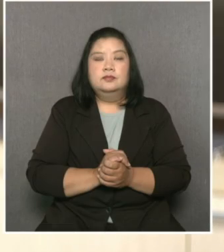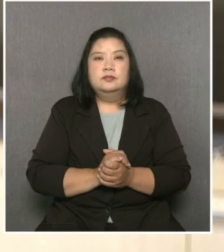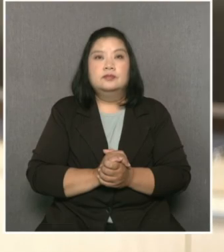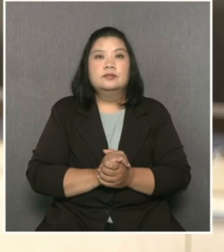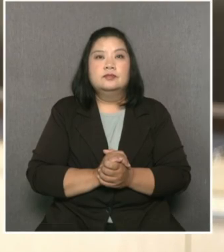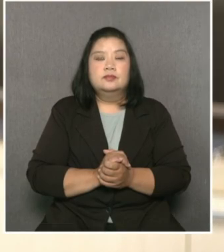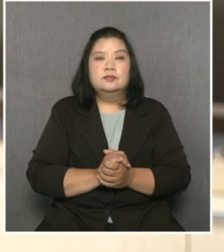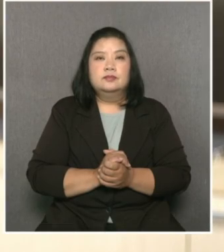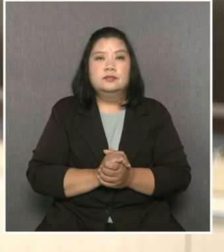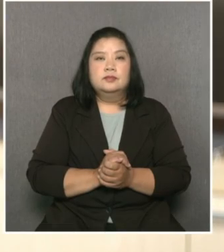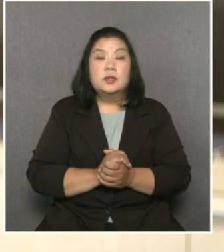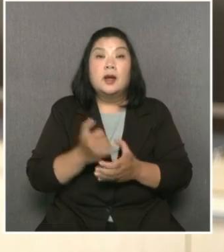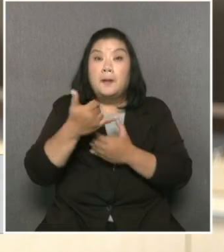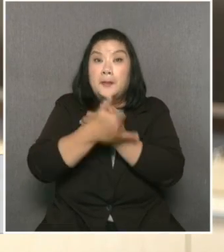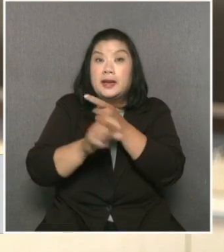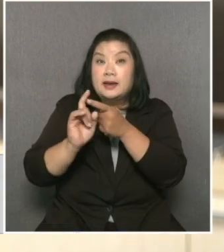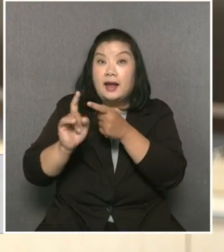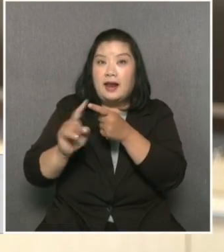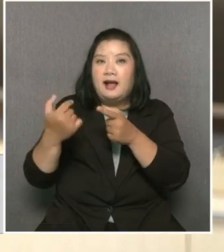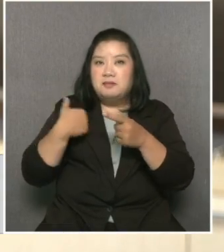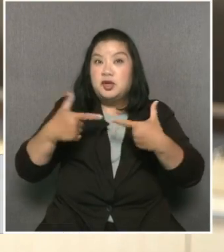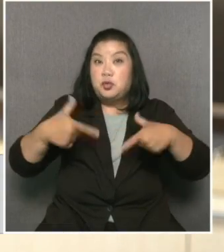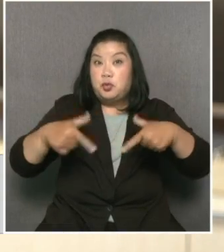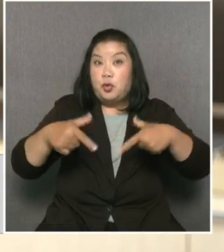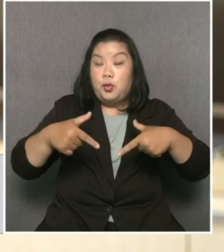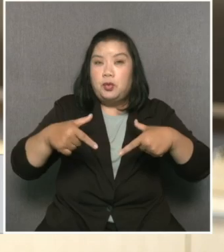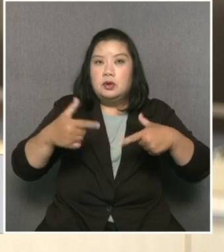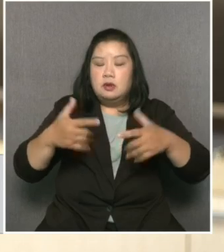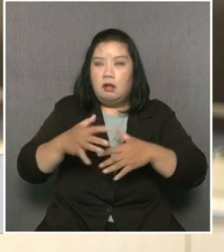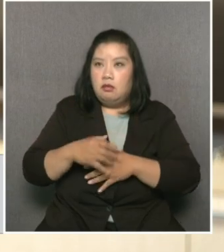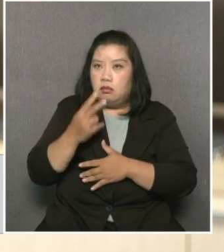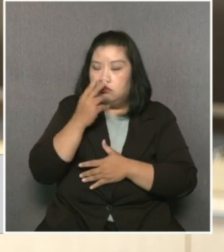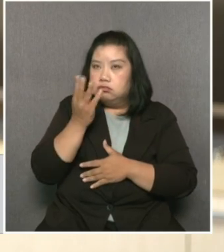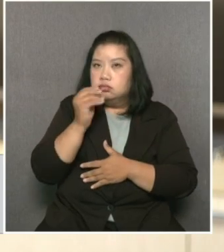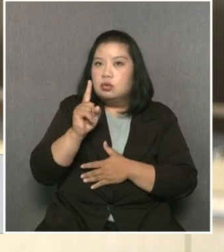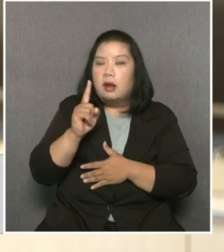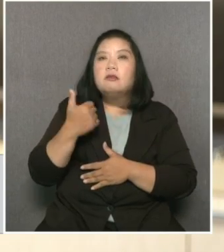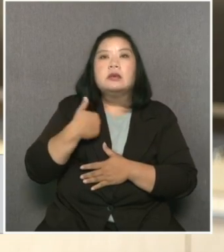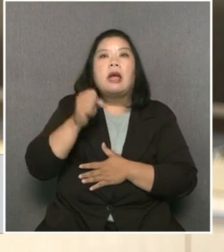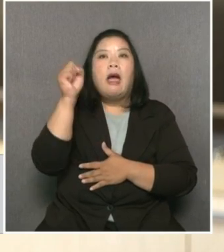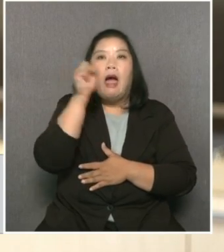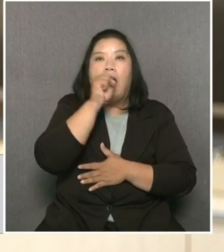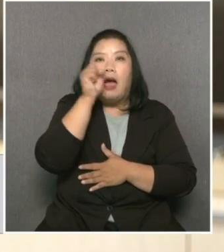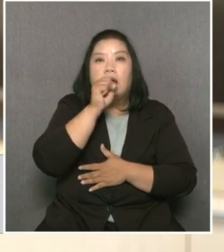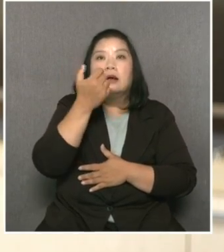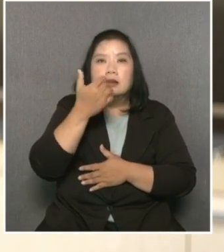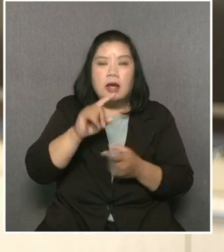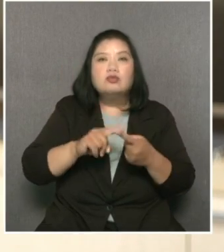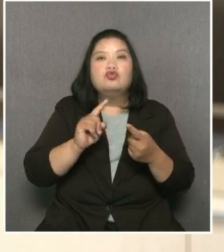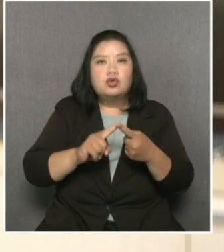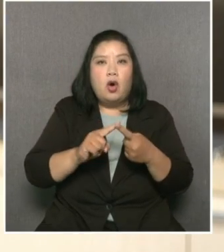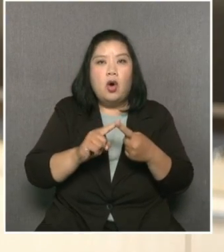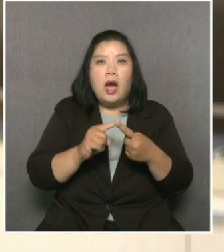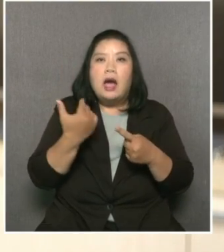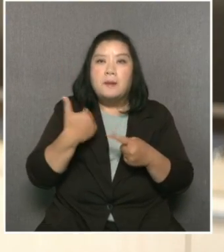เห็นคลิปดังของต่างประเทศไหมคะที่ได้รับความสนใจในโลกออนไลน์มีการนำไอศครีมหลายแท่งนะคะมาผสมกับคุกกี้รวม